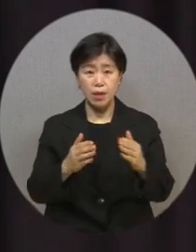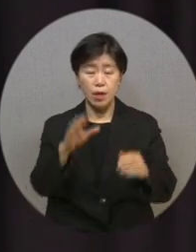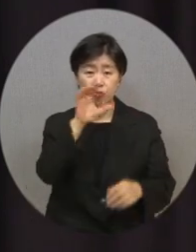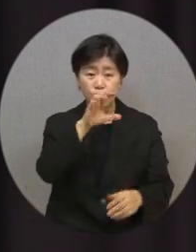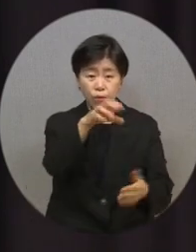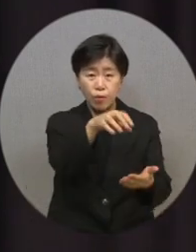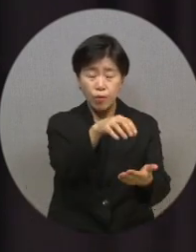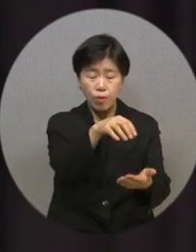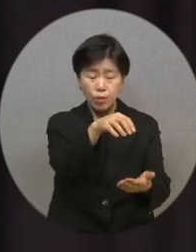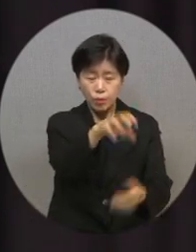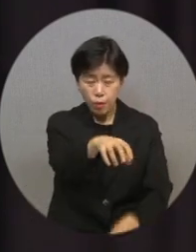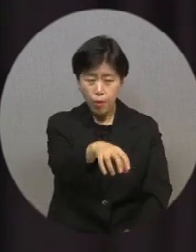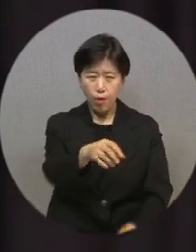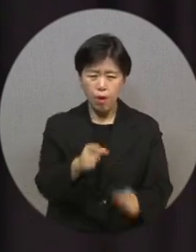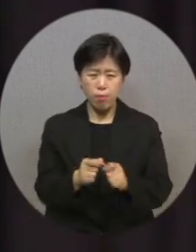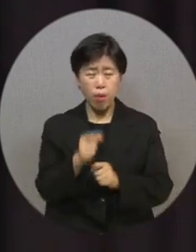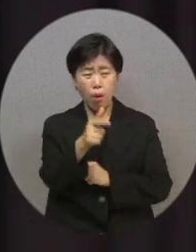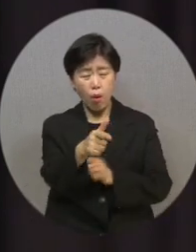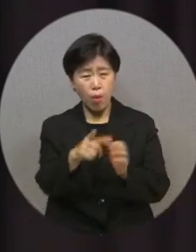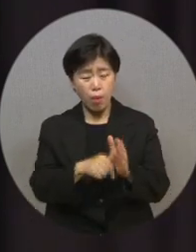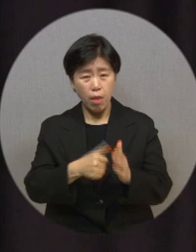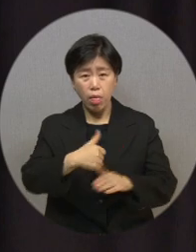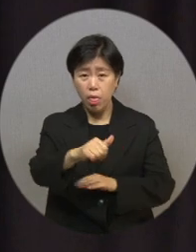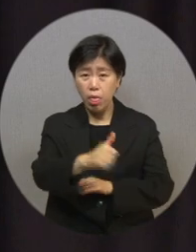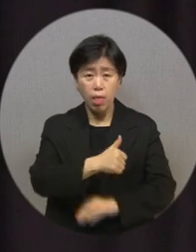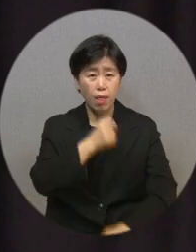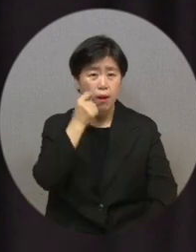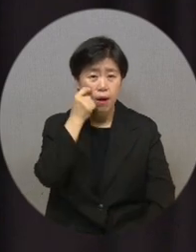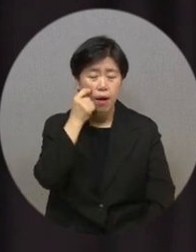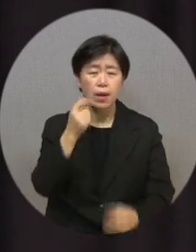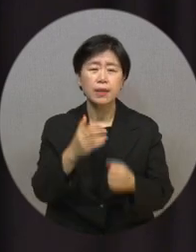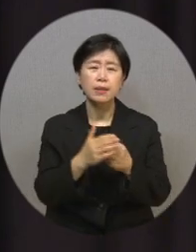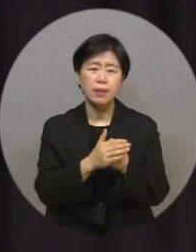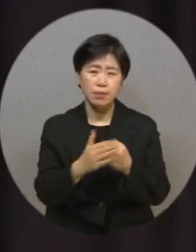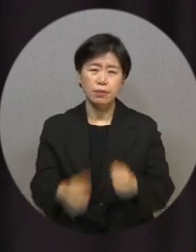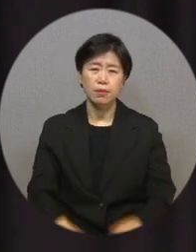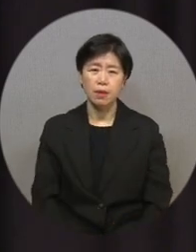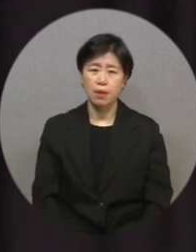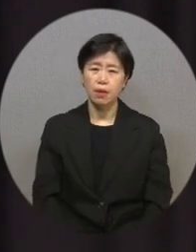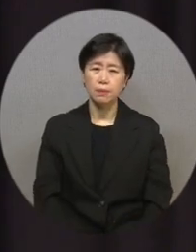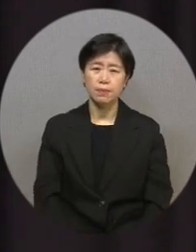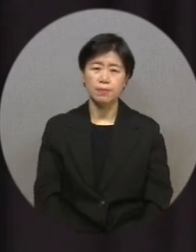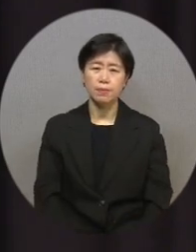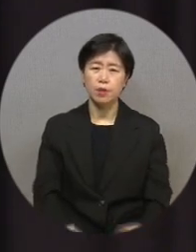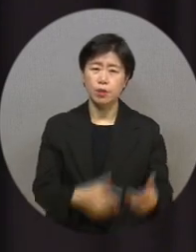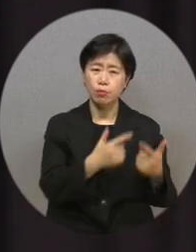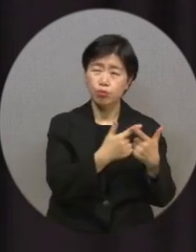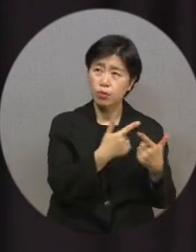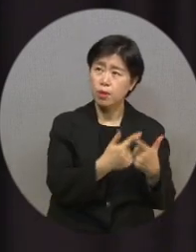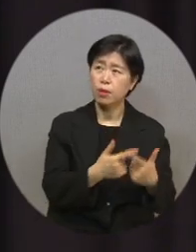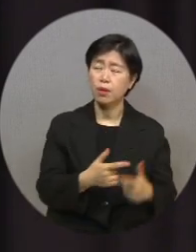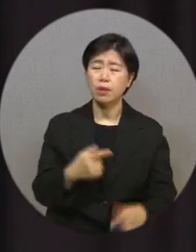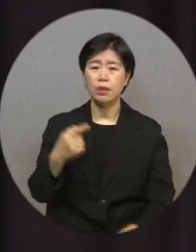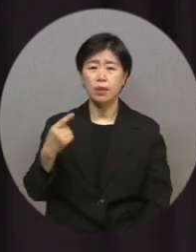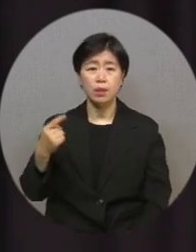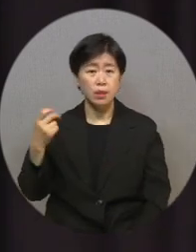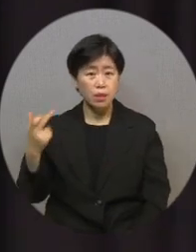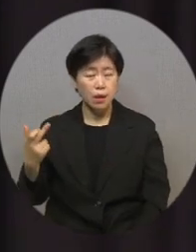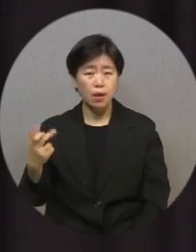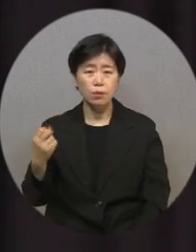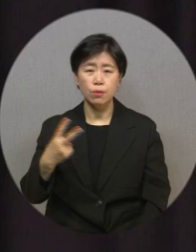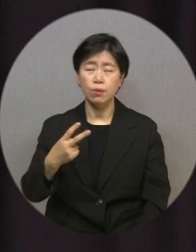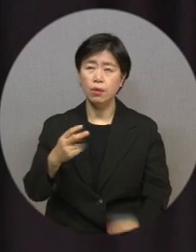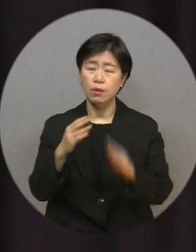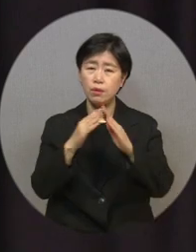가능한 그런 직업능력 개발 도 대구나 대전에는 있는데요 부산이나 또 일산이나 지금 어 전남 같은